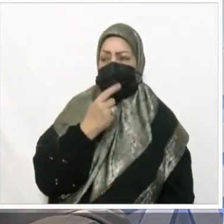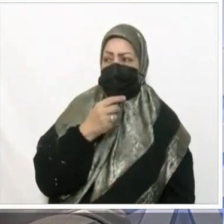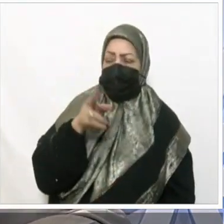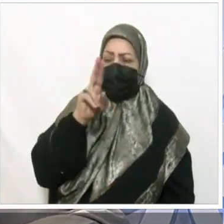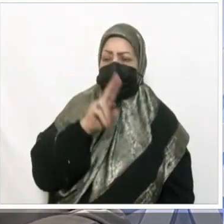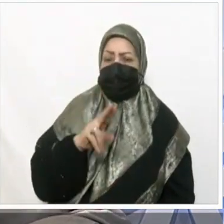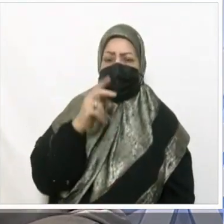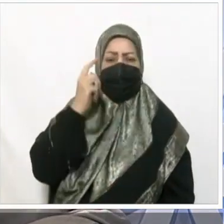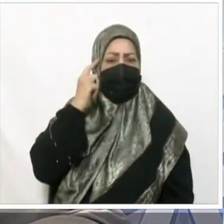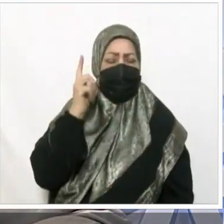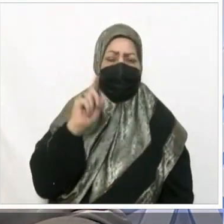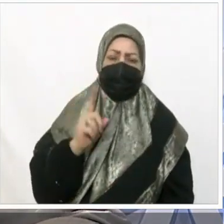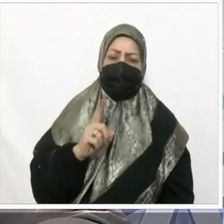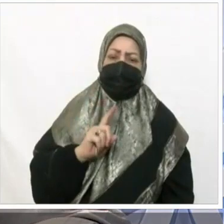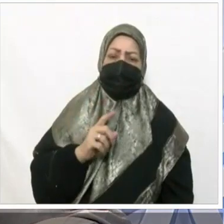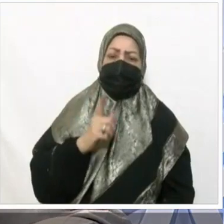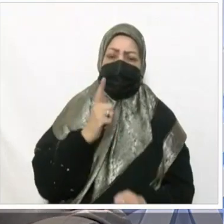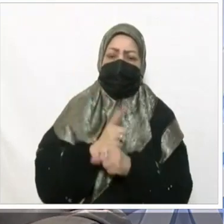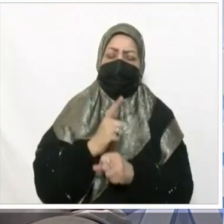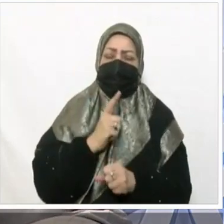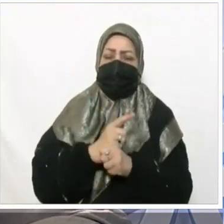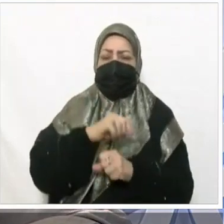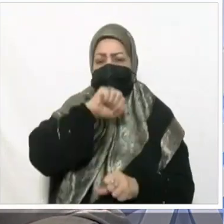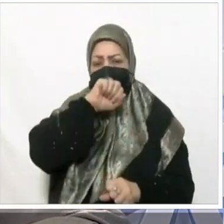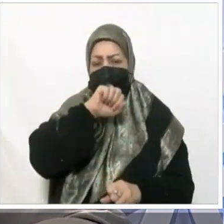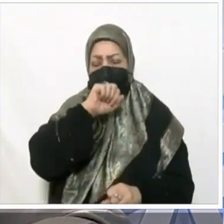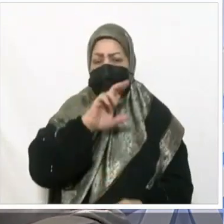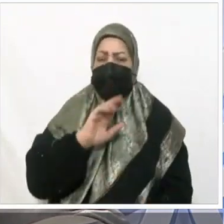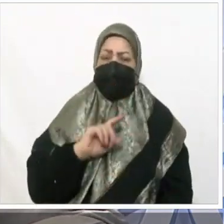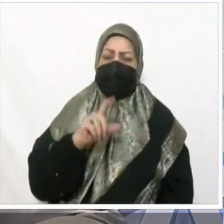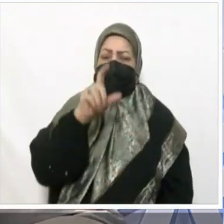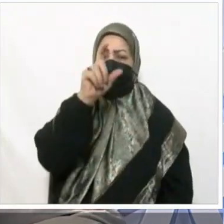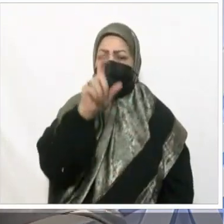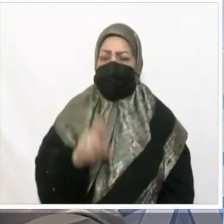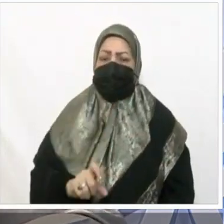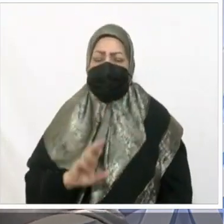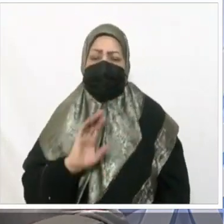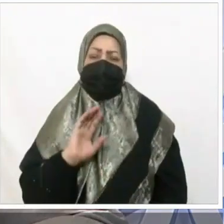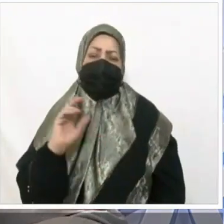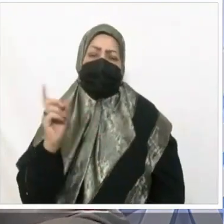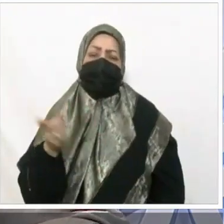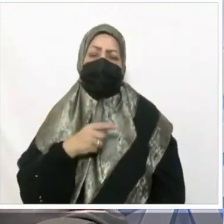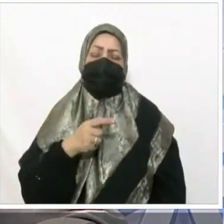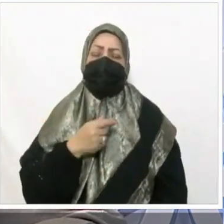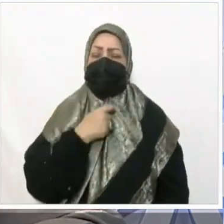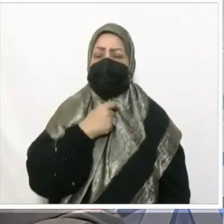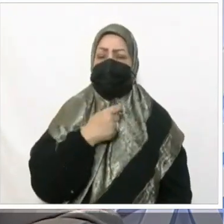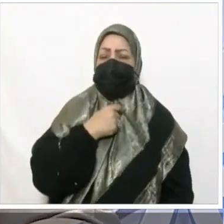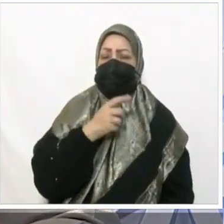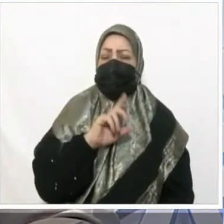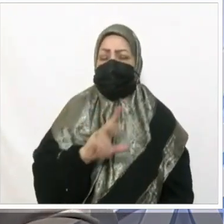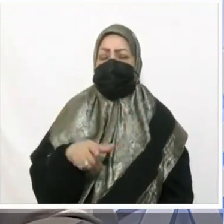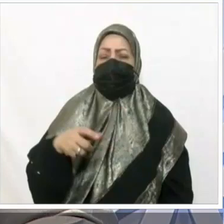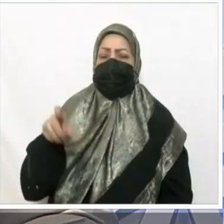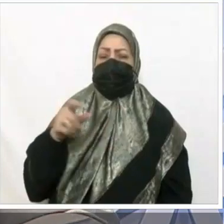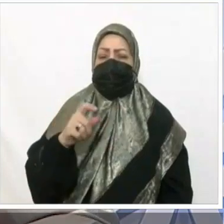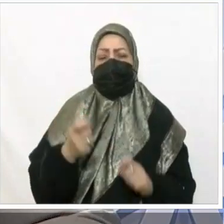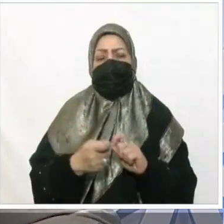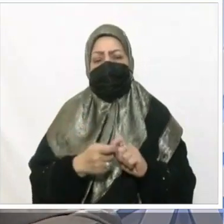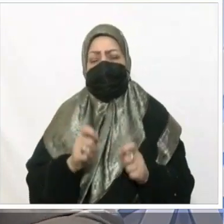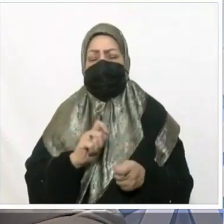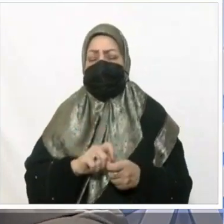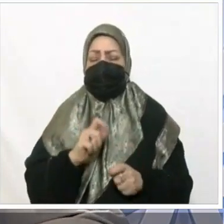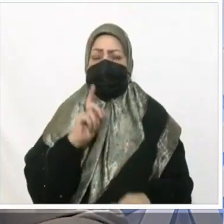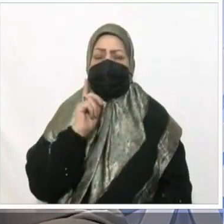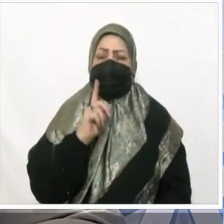بلادنا وفي بلاد الإسلام، اللهم آمين. يسرني الآن أن أستقبل أسئلتكم لأجيب عنها على